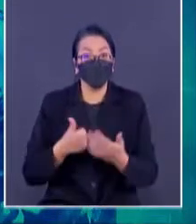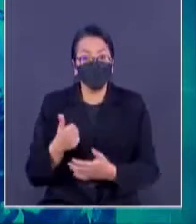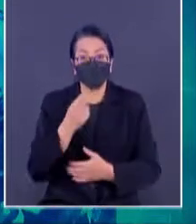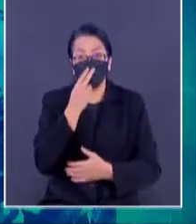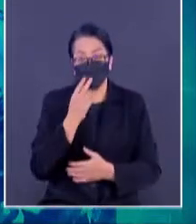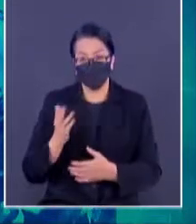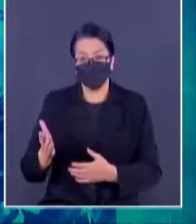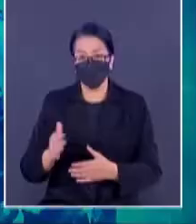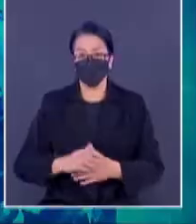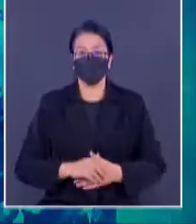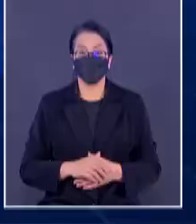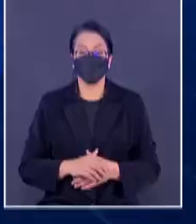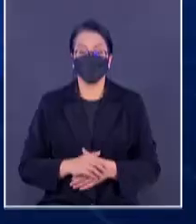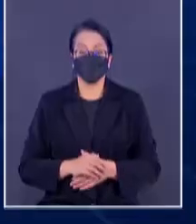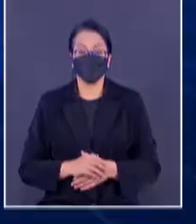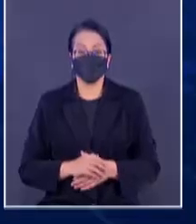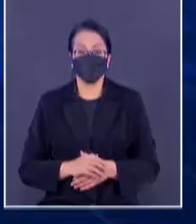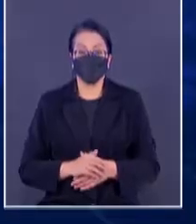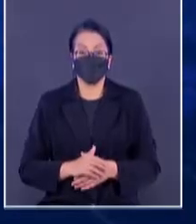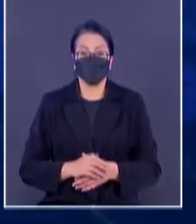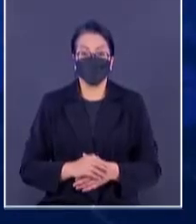เป็นยังไงไปชมกันก่อนเลยค่ะ